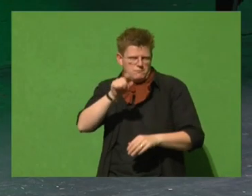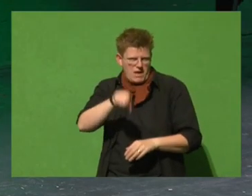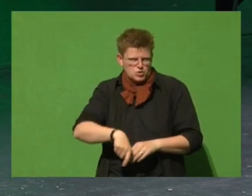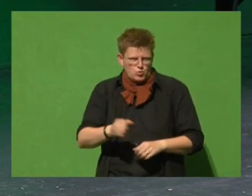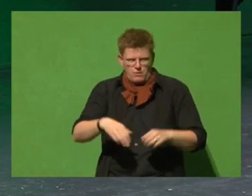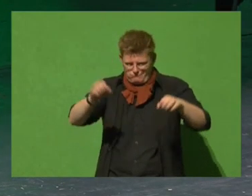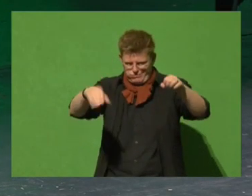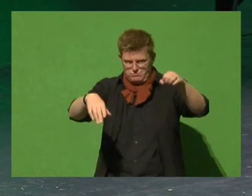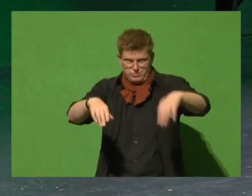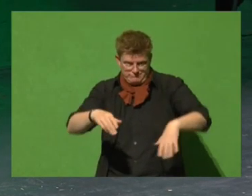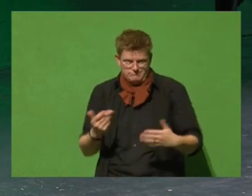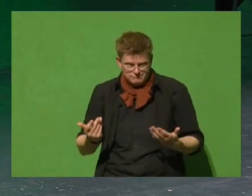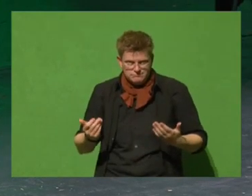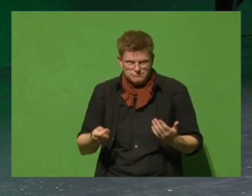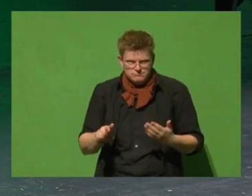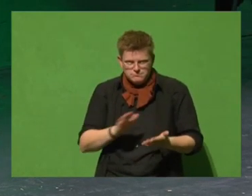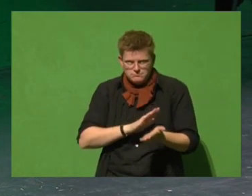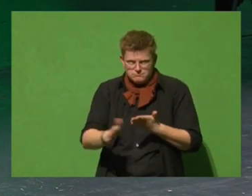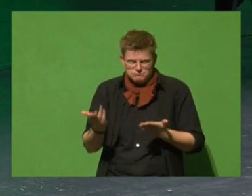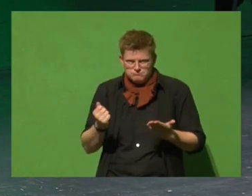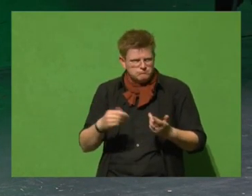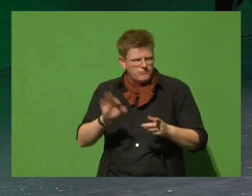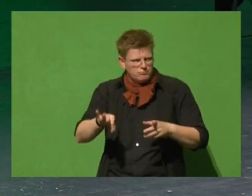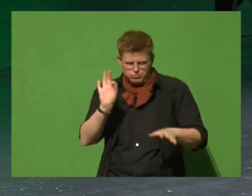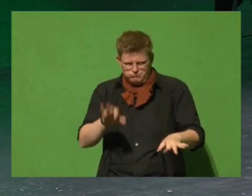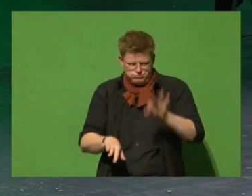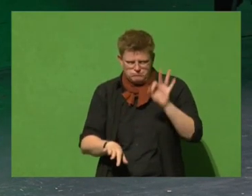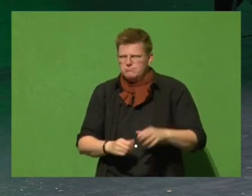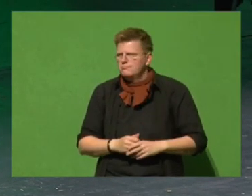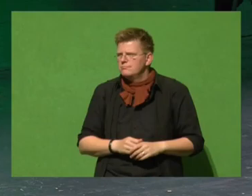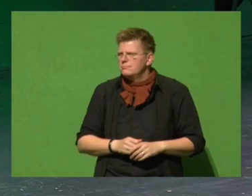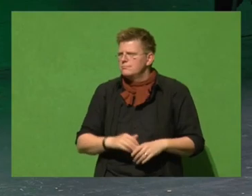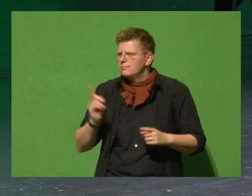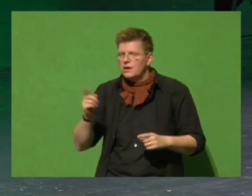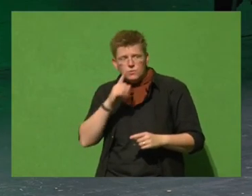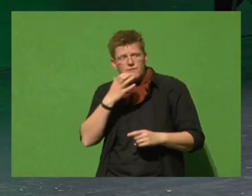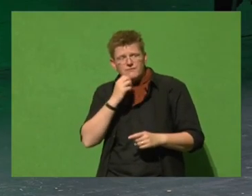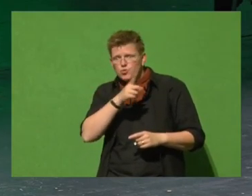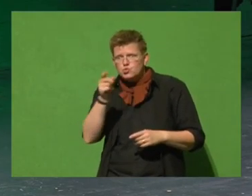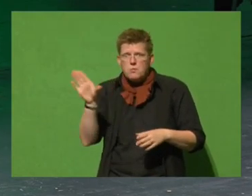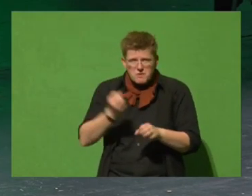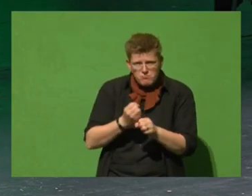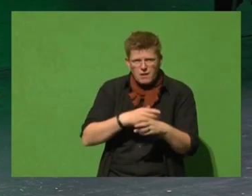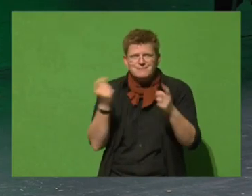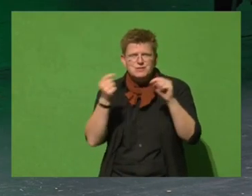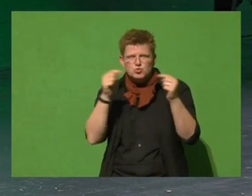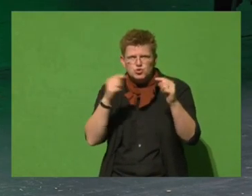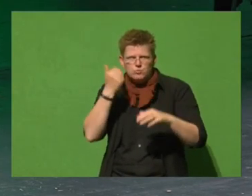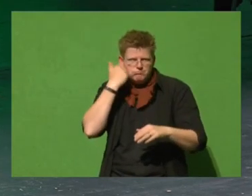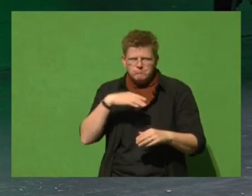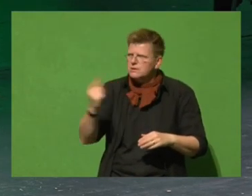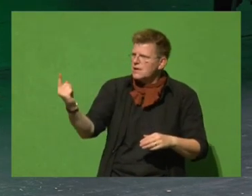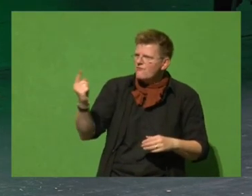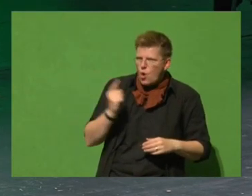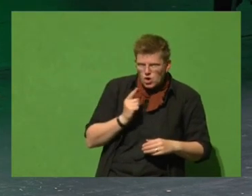und wir dort draus losen. Das heißt, wenn ihr gerne hier debattieren mögt, dann kommt bitte nach vorne